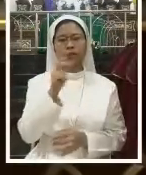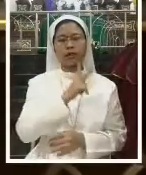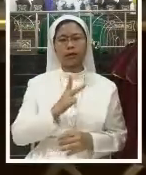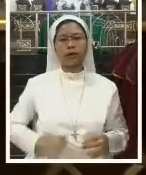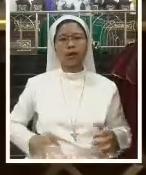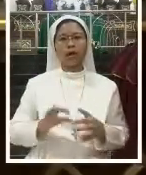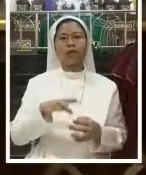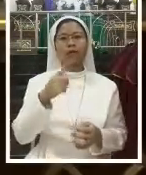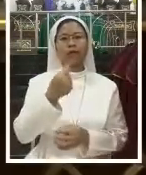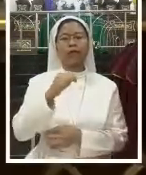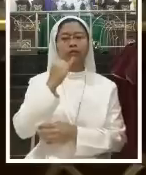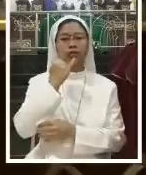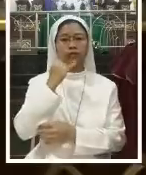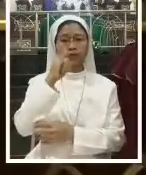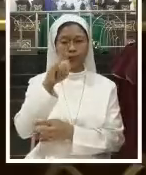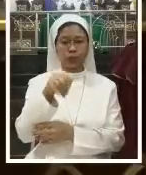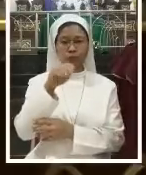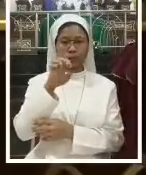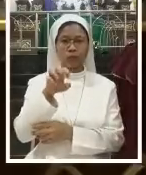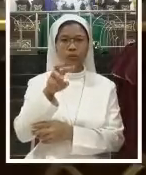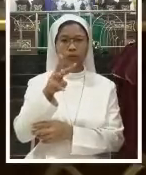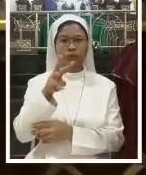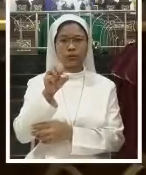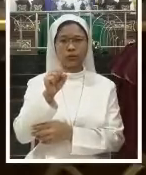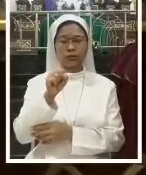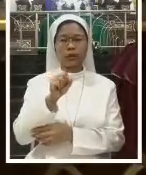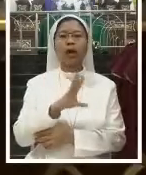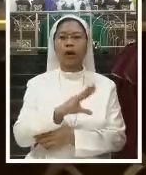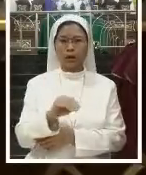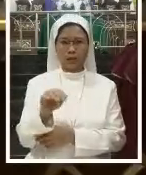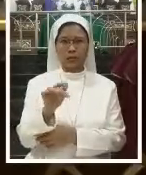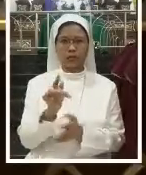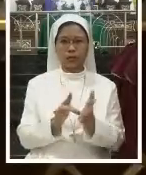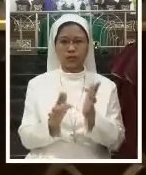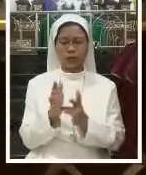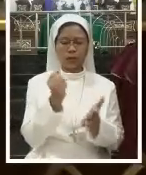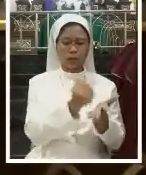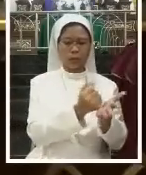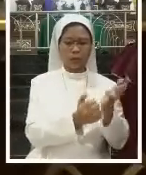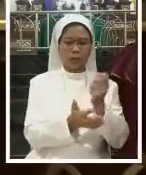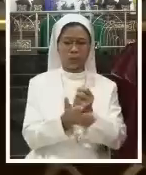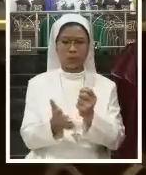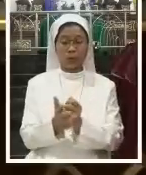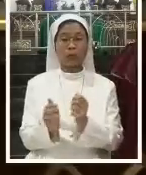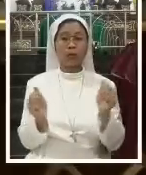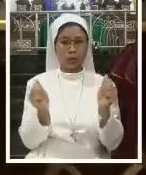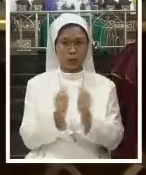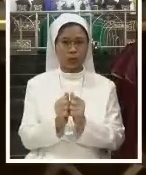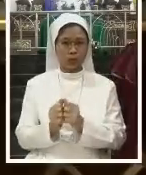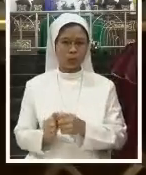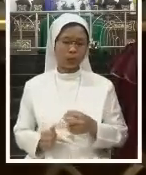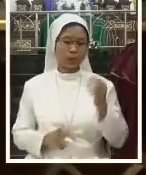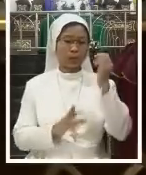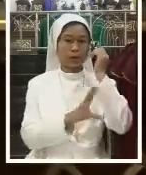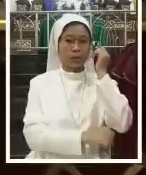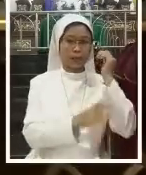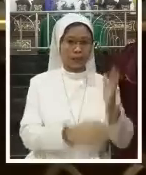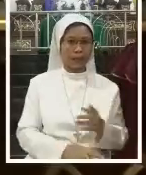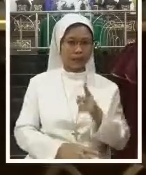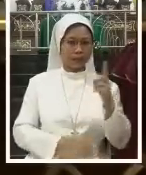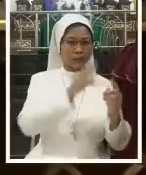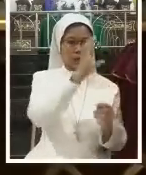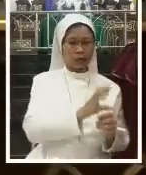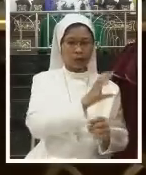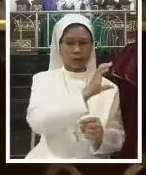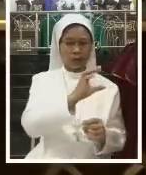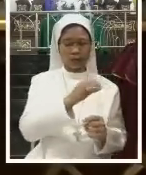Hudiyo. Dangan, ipinako sa krus ka iba niya duwang tulisan, sarok sa too asin sarok sa